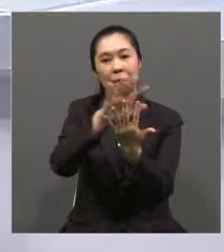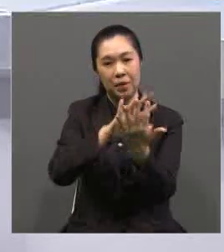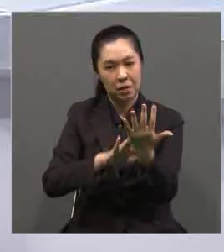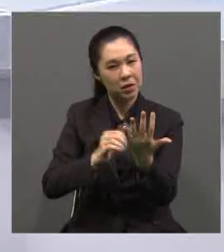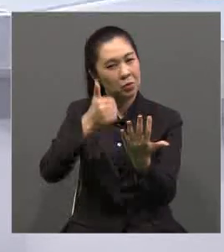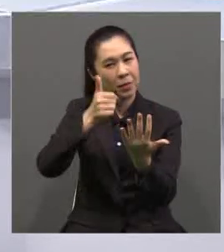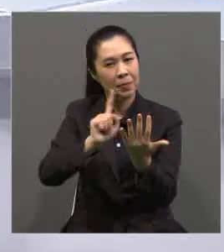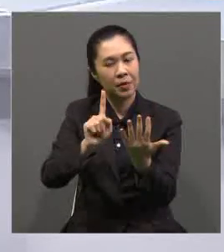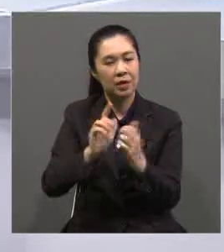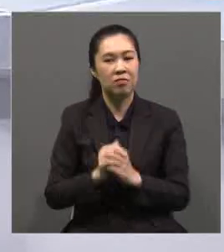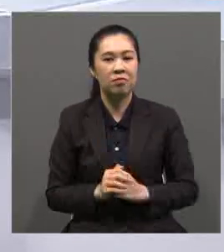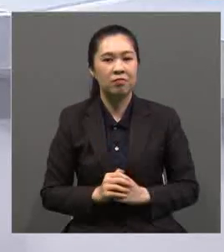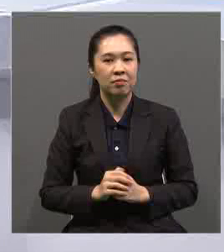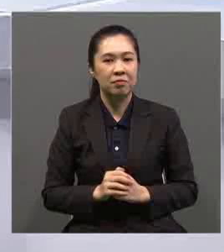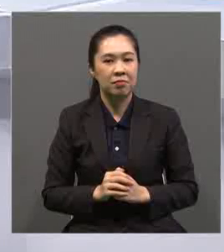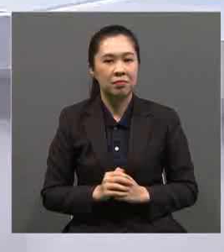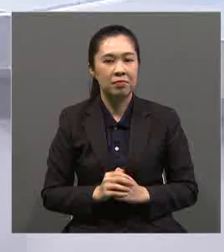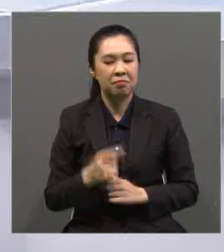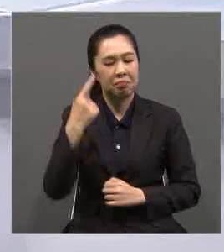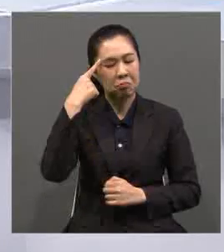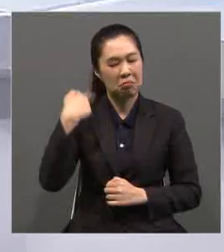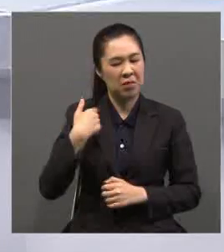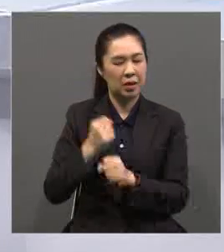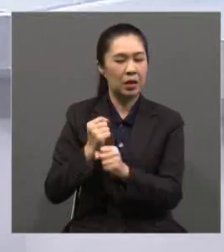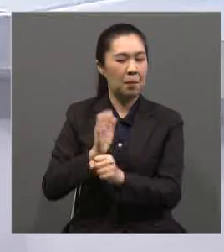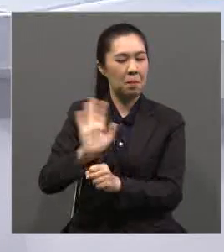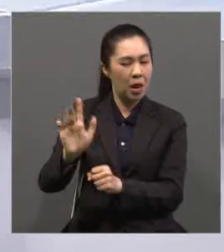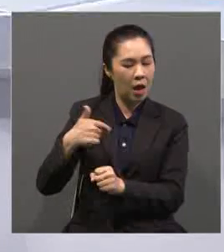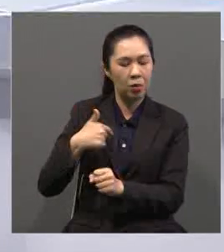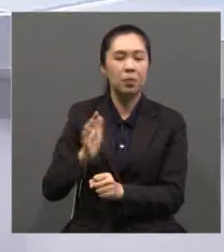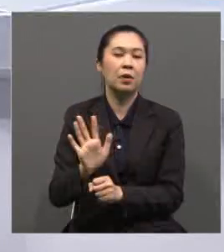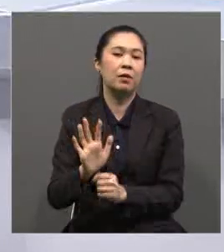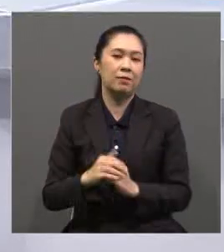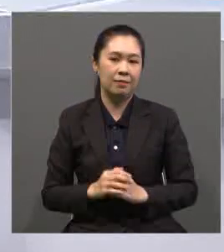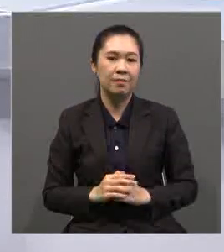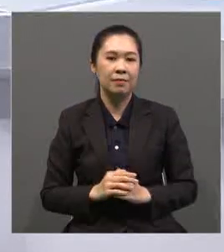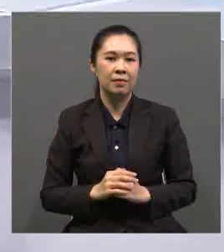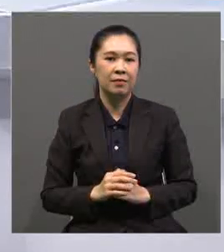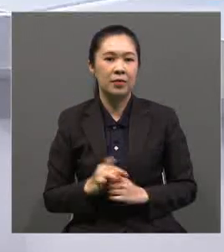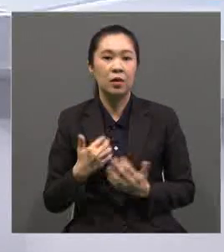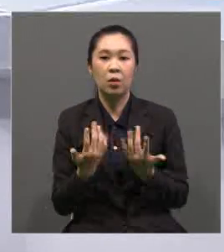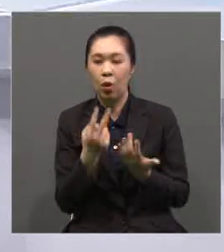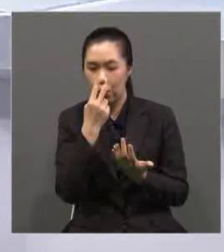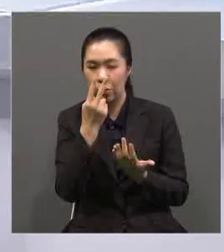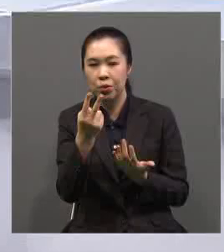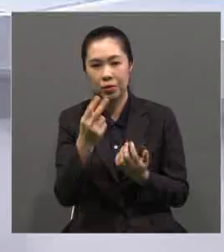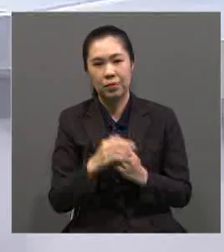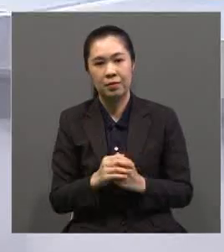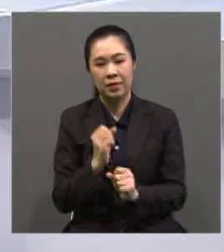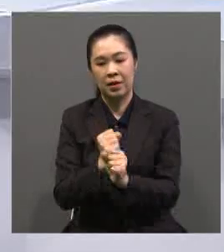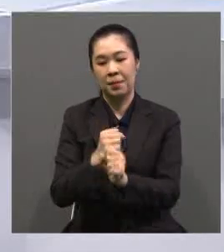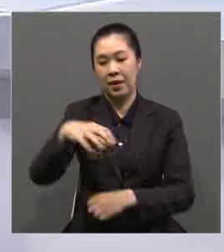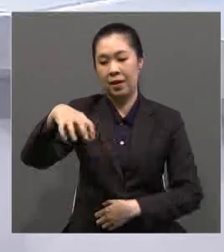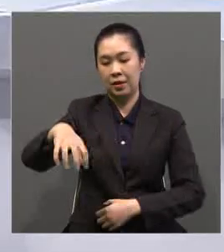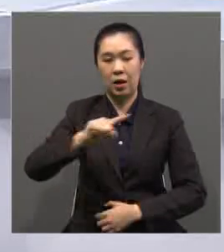หมแล้วบอกว่าอย่าดัดจริตทำไม่ได้ก็อย่าไปฝืน คือเดี๋ยวต้องดูนะพอพูดมาแบบนี้แล้วหน่วยงาน